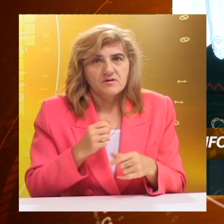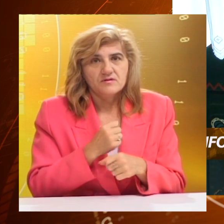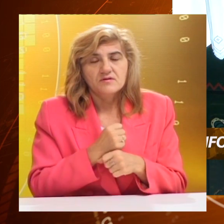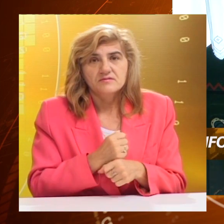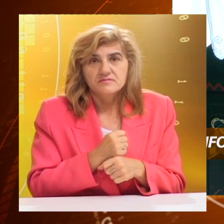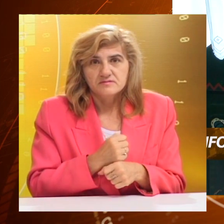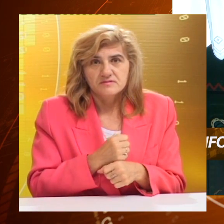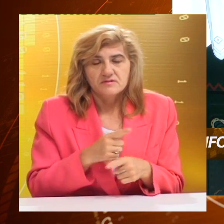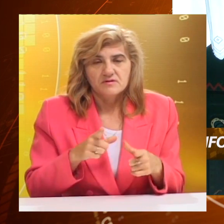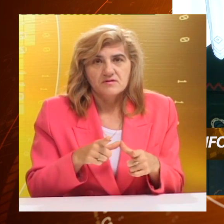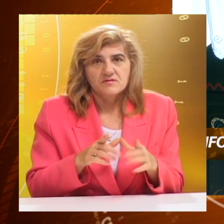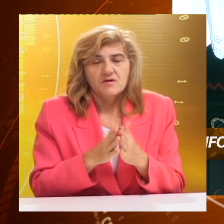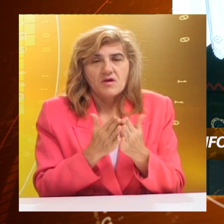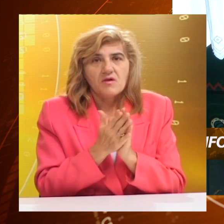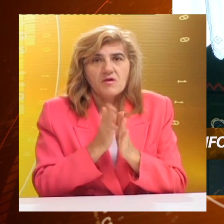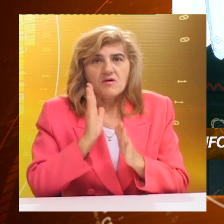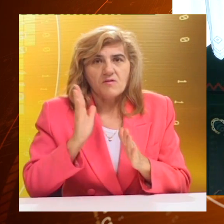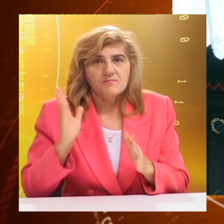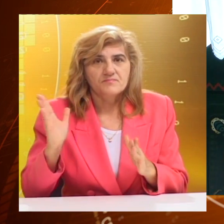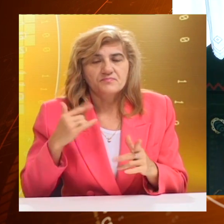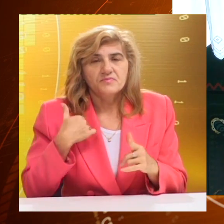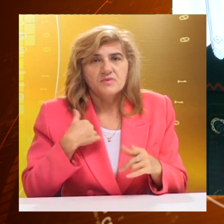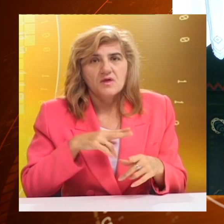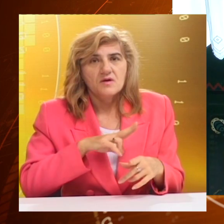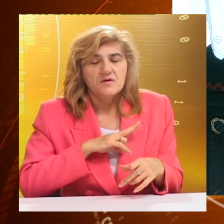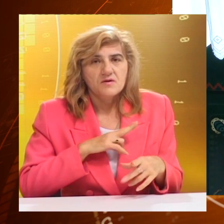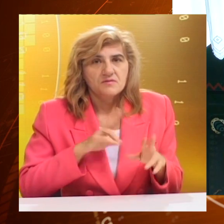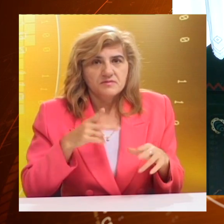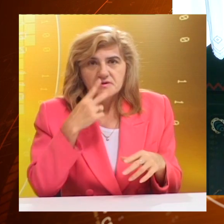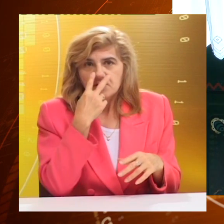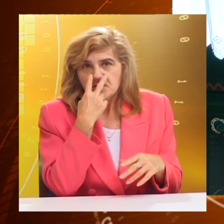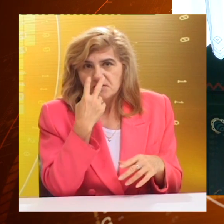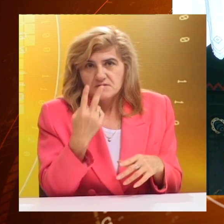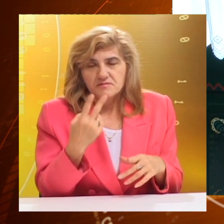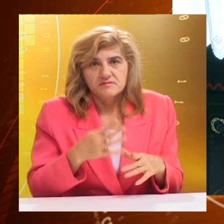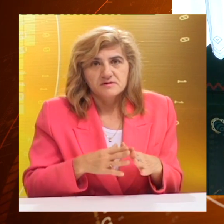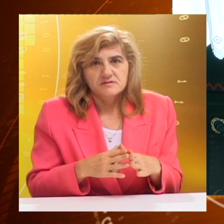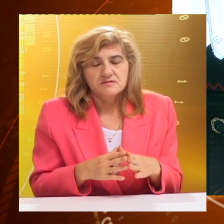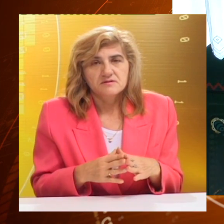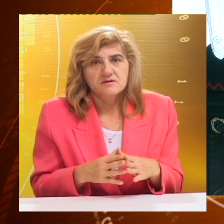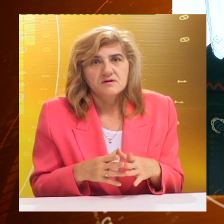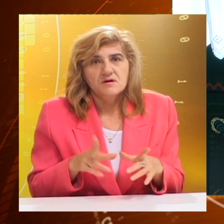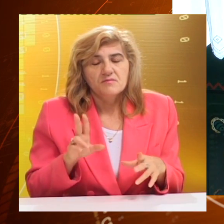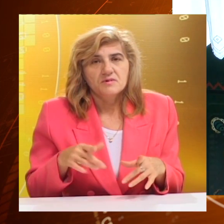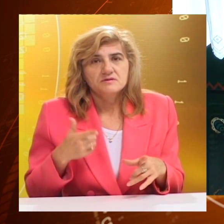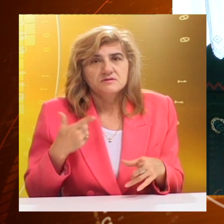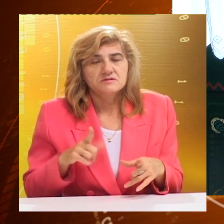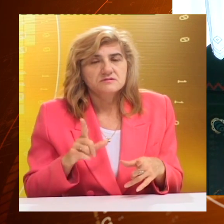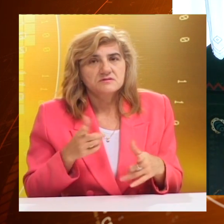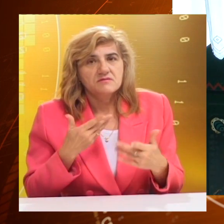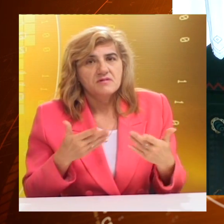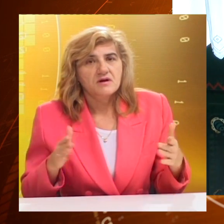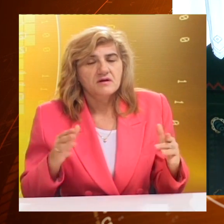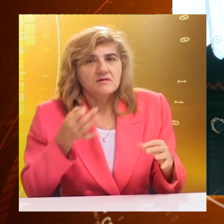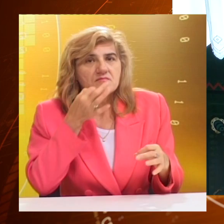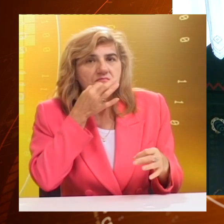nivou održava standarde bibliotečke delatnosti i imali smo prilike da vidimo da ćemo